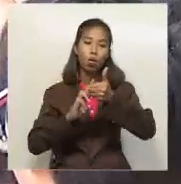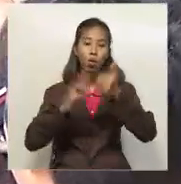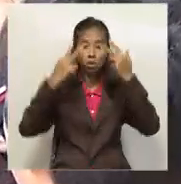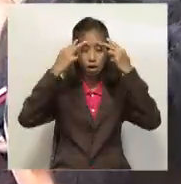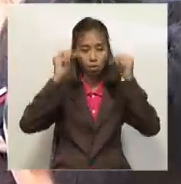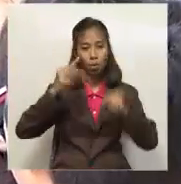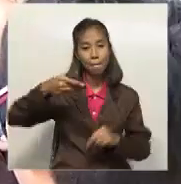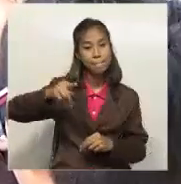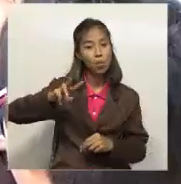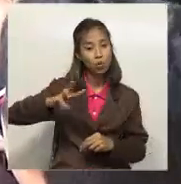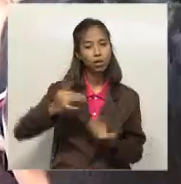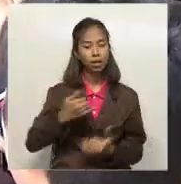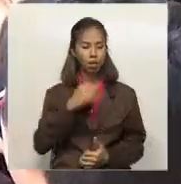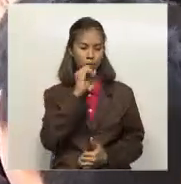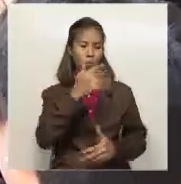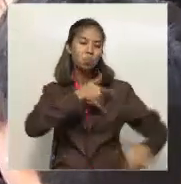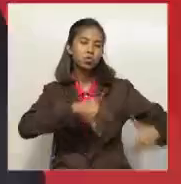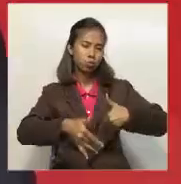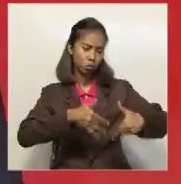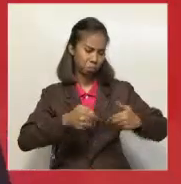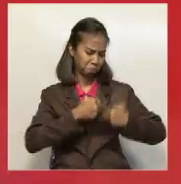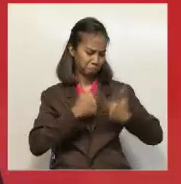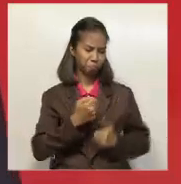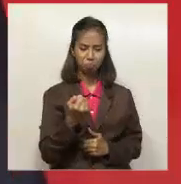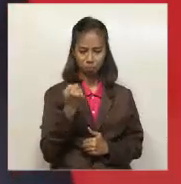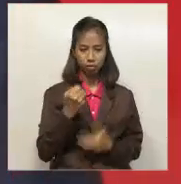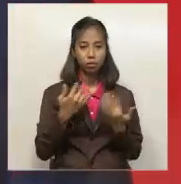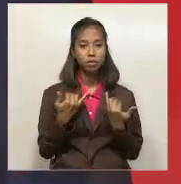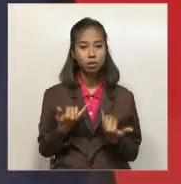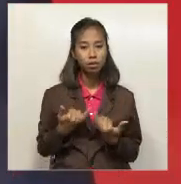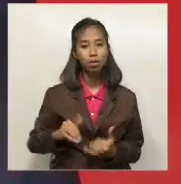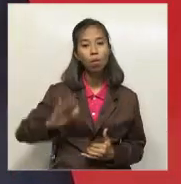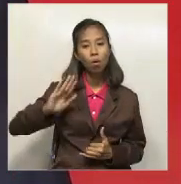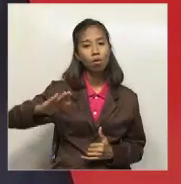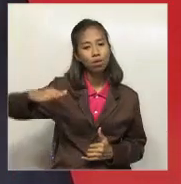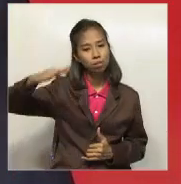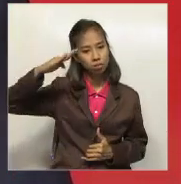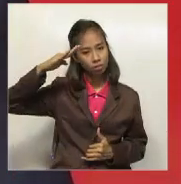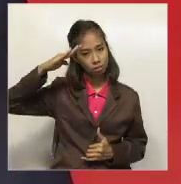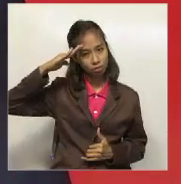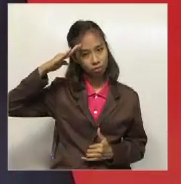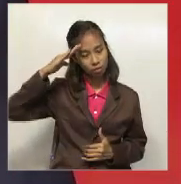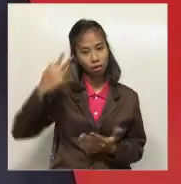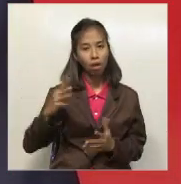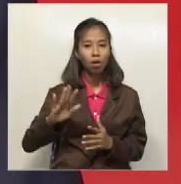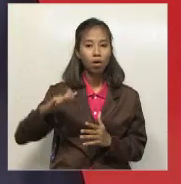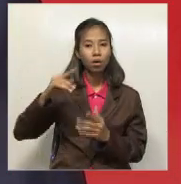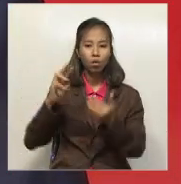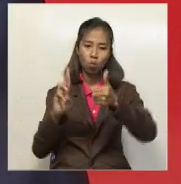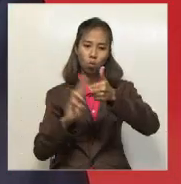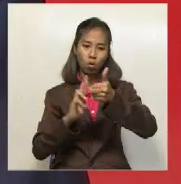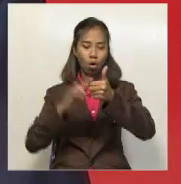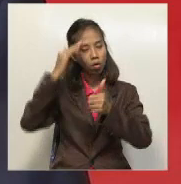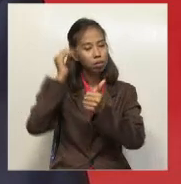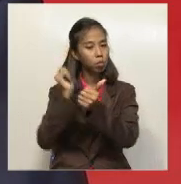รัฐมนตรีค่ะที่ให้ความมั่นใจกับประชาชนนะคะว่าการทำงานของพลตำรวจเอกศิวรารังสิพามนกุลรองผู้บัญ